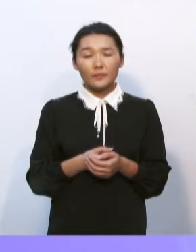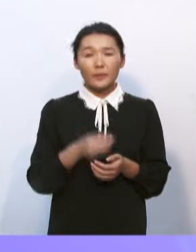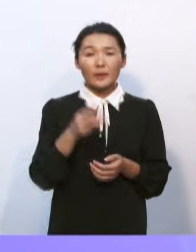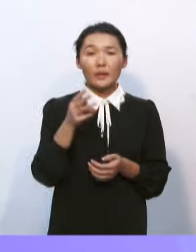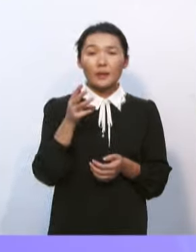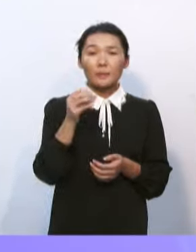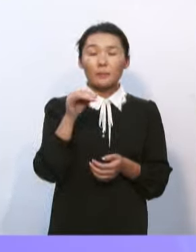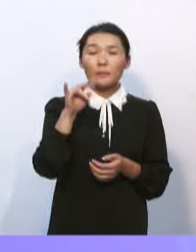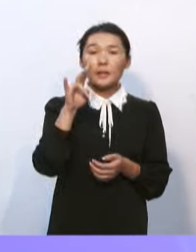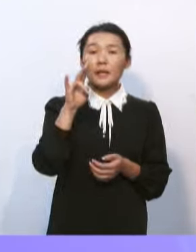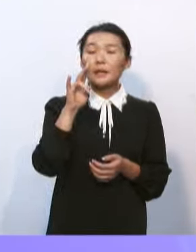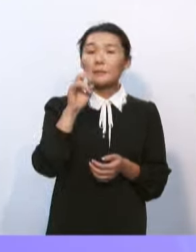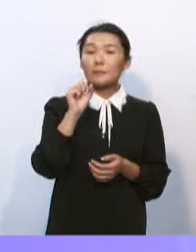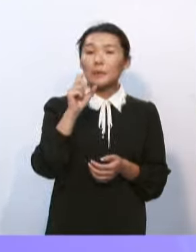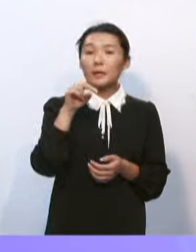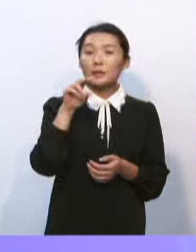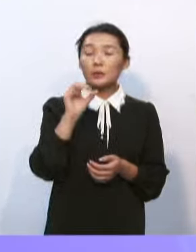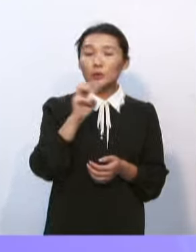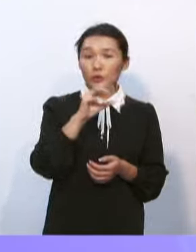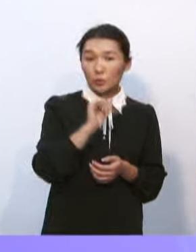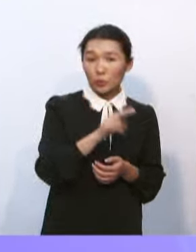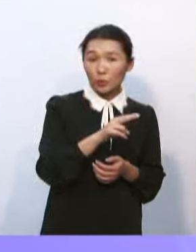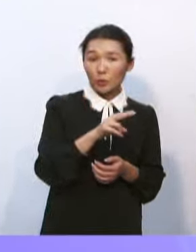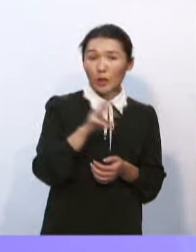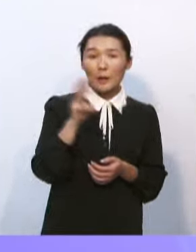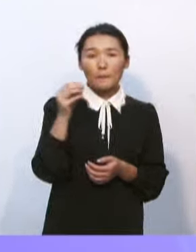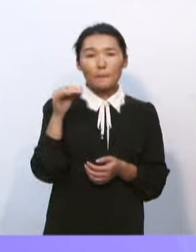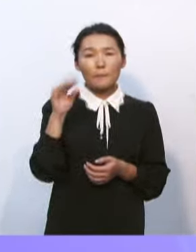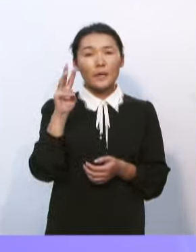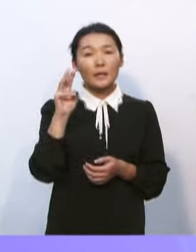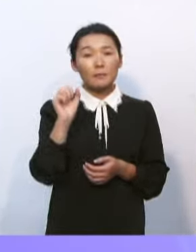мейман достук, мейман,